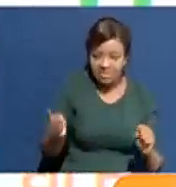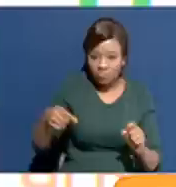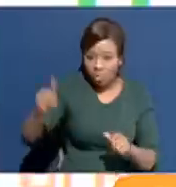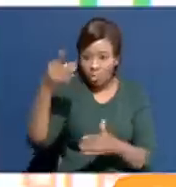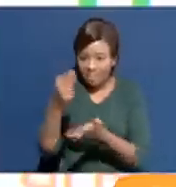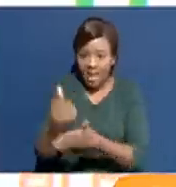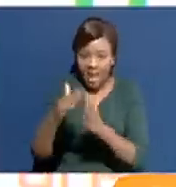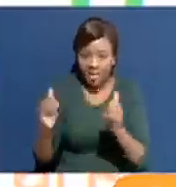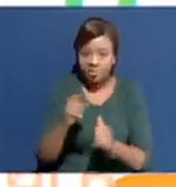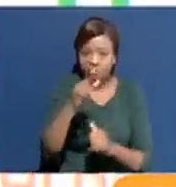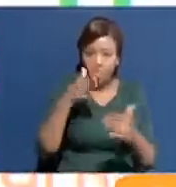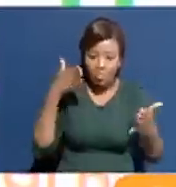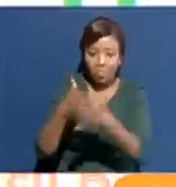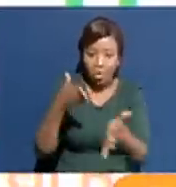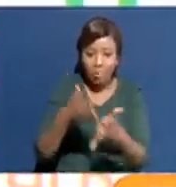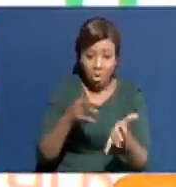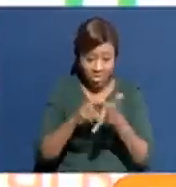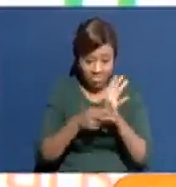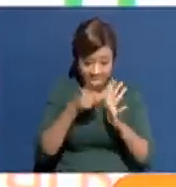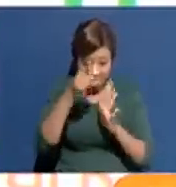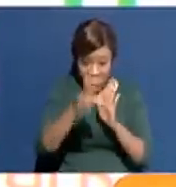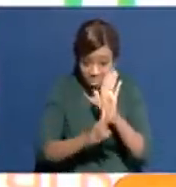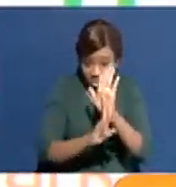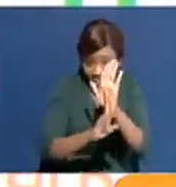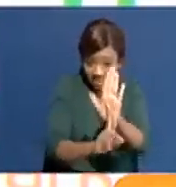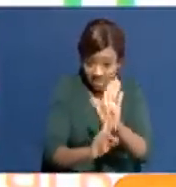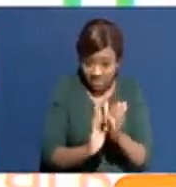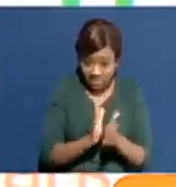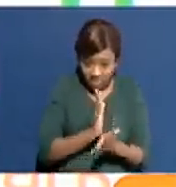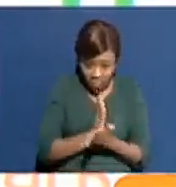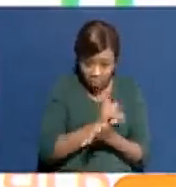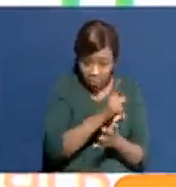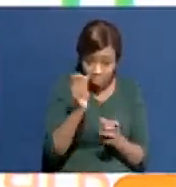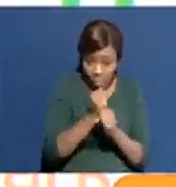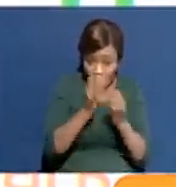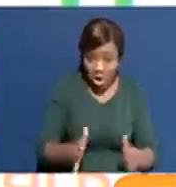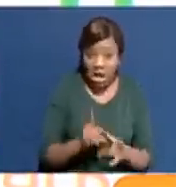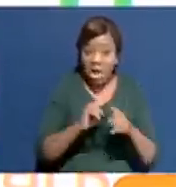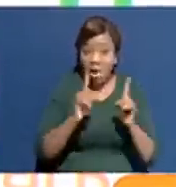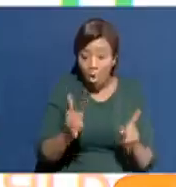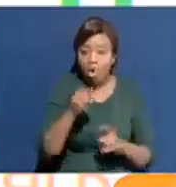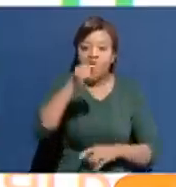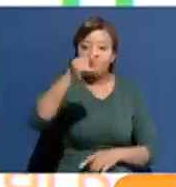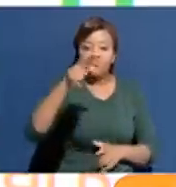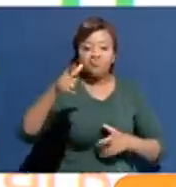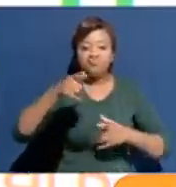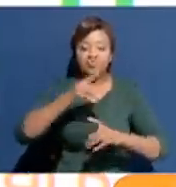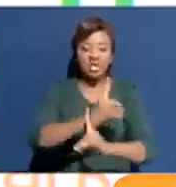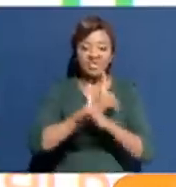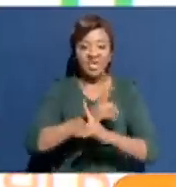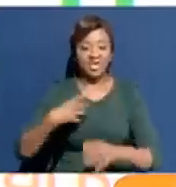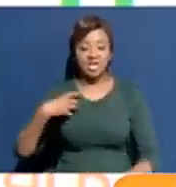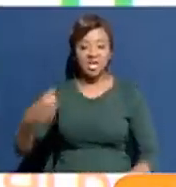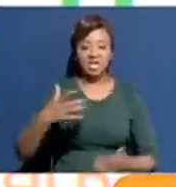wewe unawakilisha mfanyikazi ama umenunuliwa na tajiri utetee haki ya